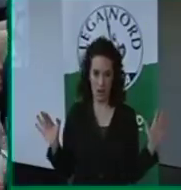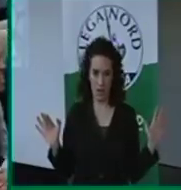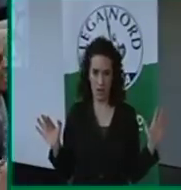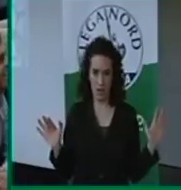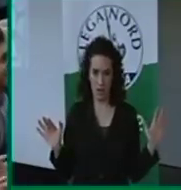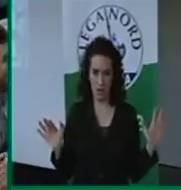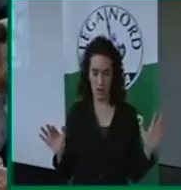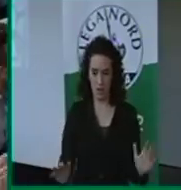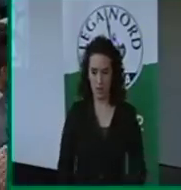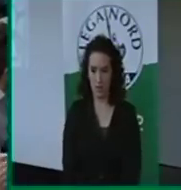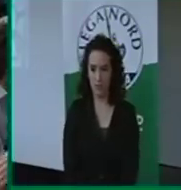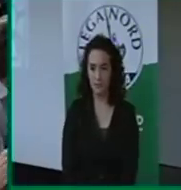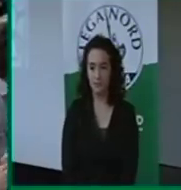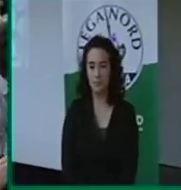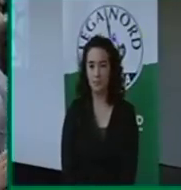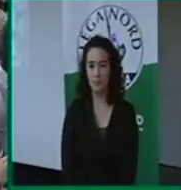di